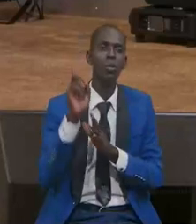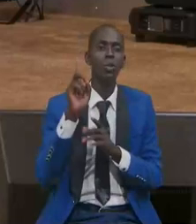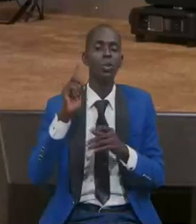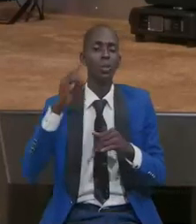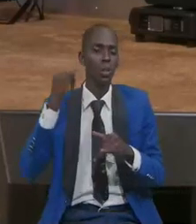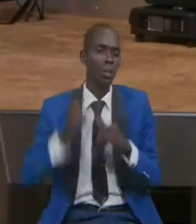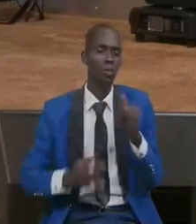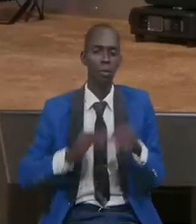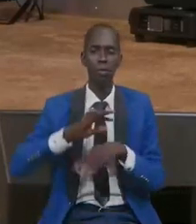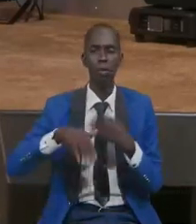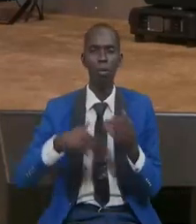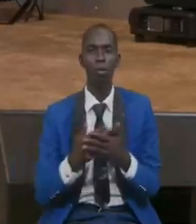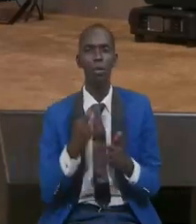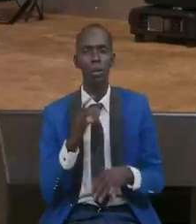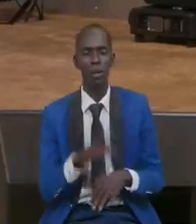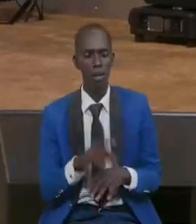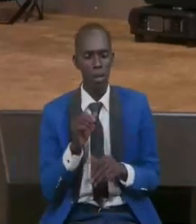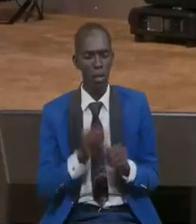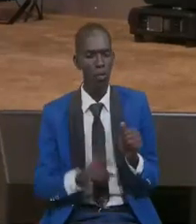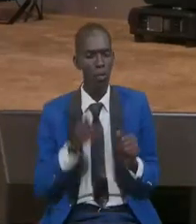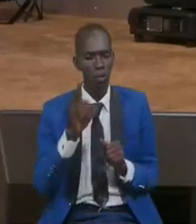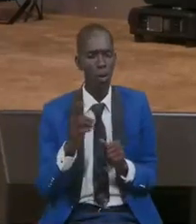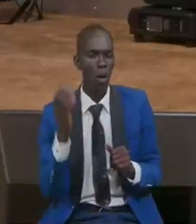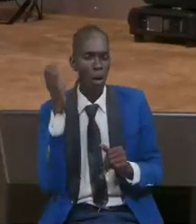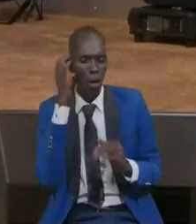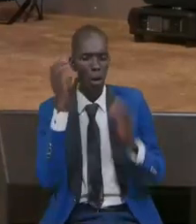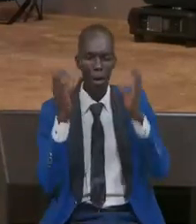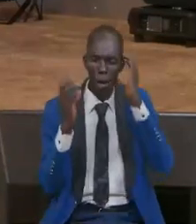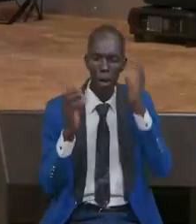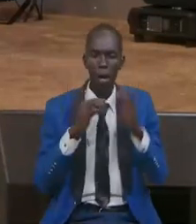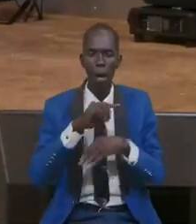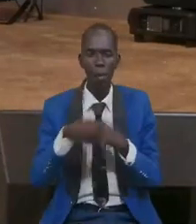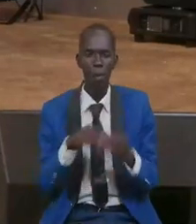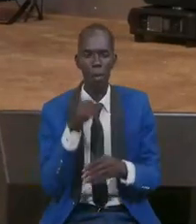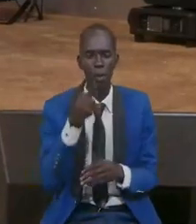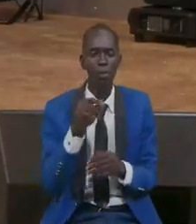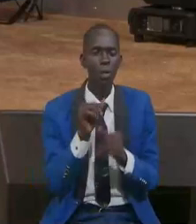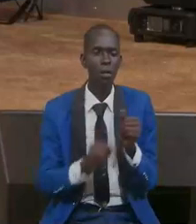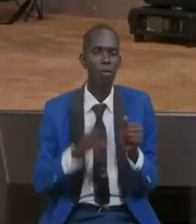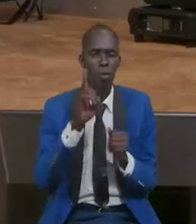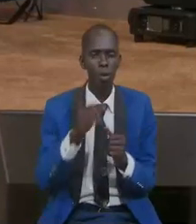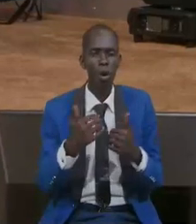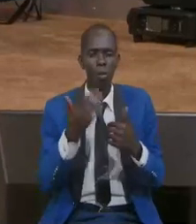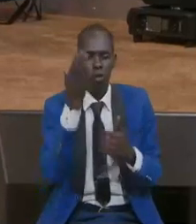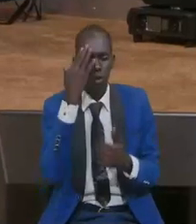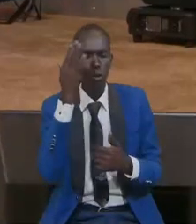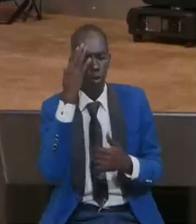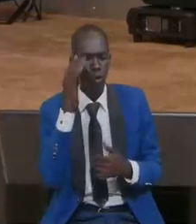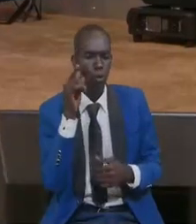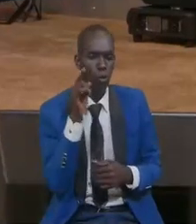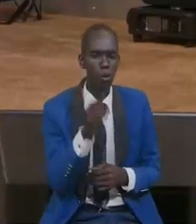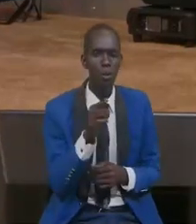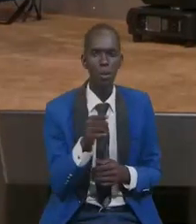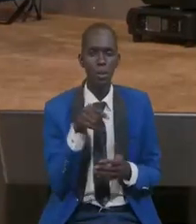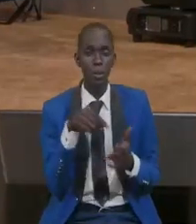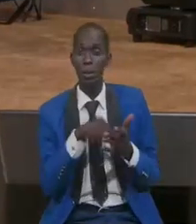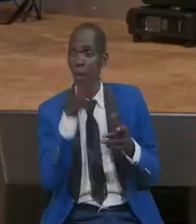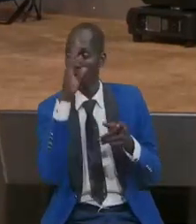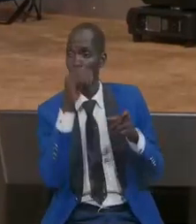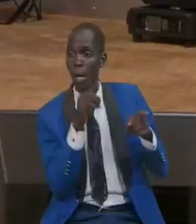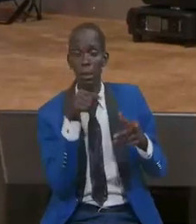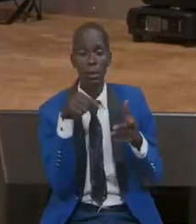grandi. Tout le monde avait l'information à propos de lui. Tout le monde était au courant qu'il y avait quelqu'un qu'on appelait Nebuchadnezzar. Cet homme, ce roi,